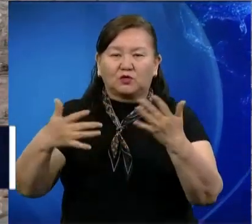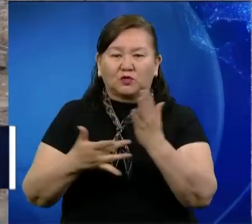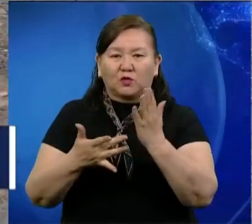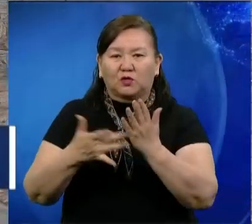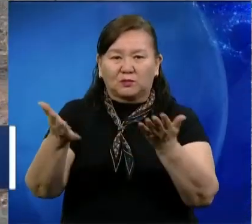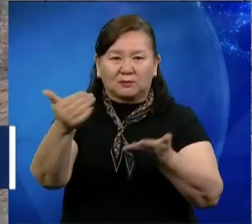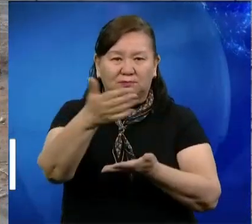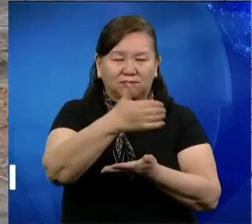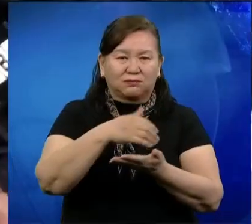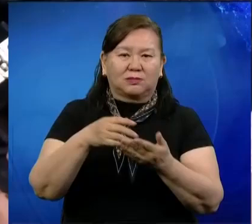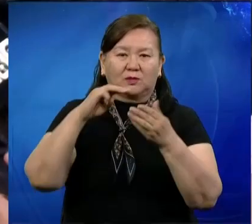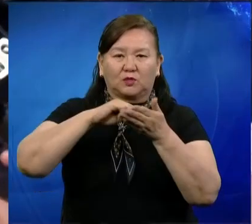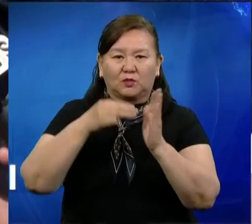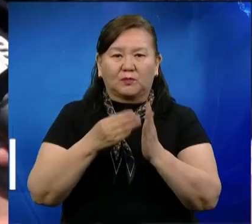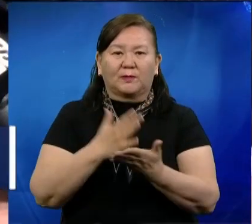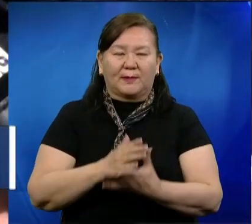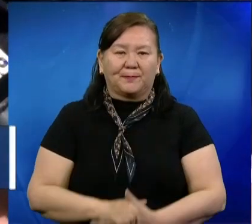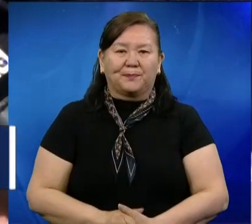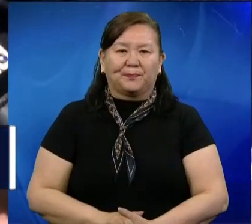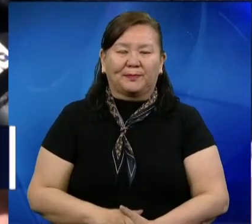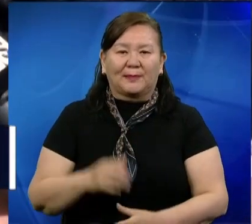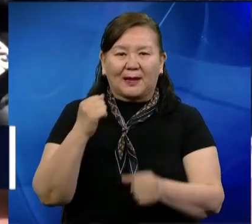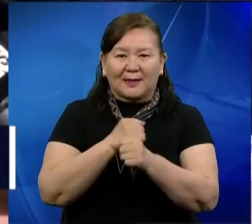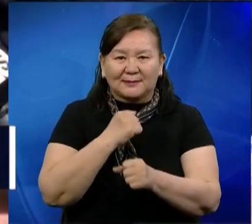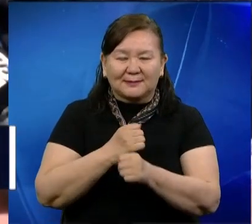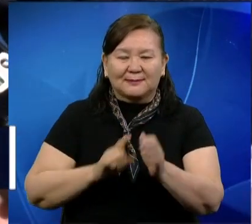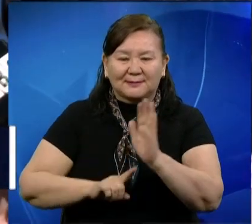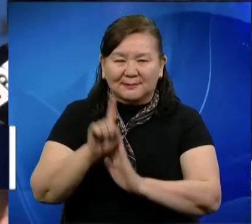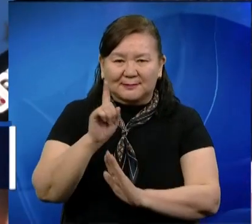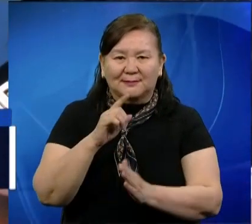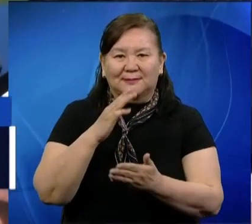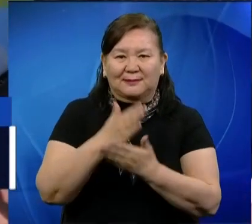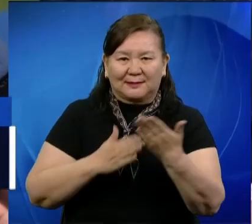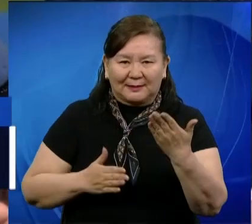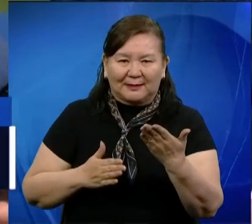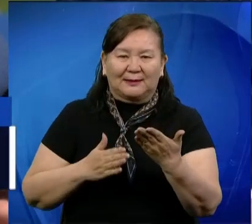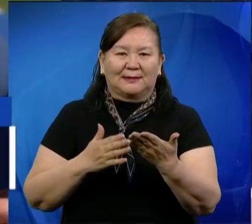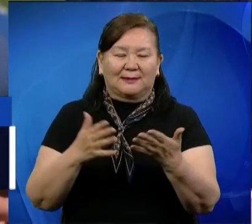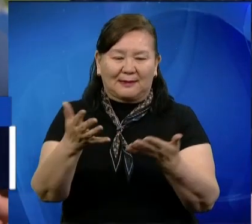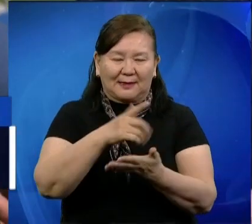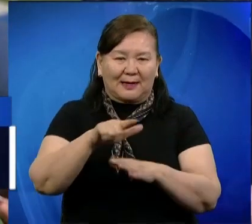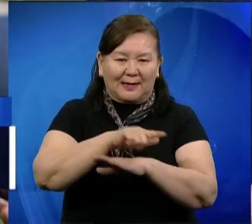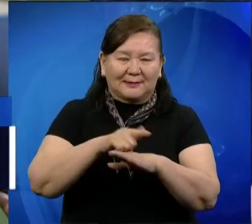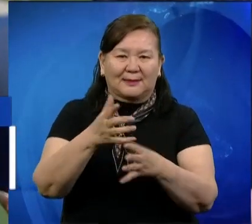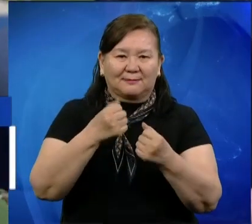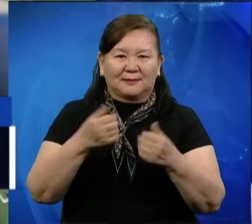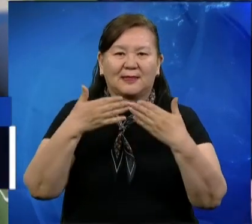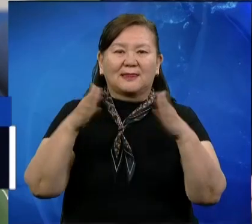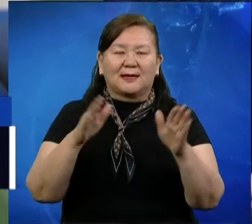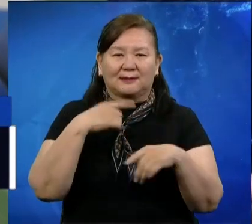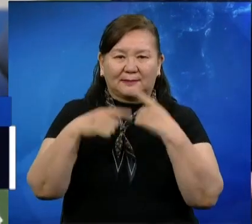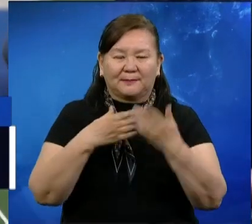төлөвлөжээ. Эхлэл бол ажлын тал гэж хэлдэг. Тэгэхээр ямар ч бид нар талаа авчиж байна өнөөдрийн нээлтээр гэж бодож